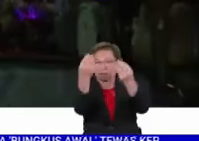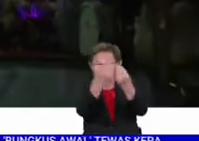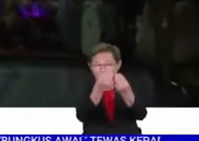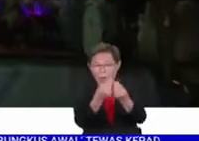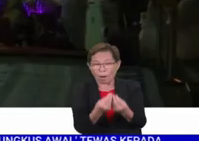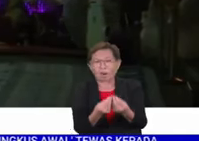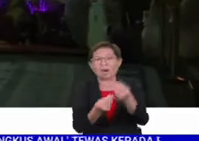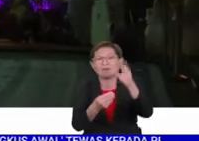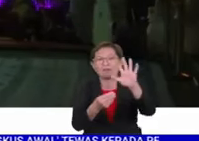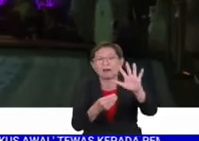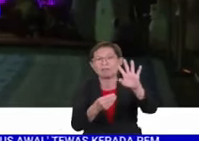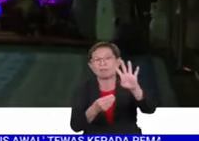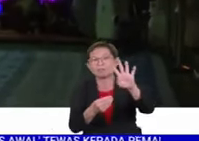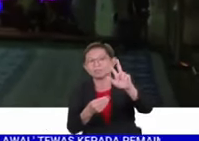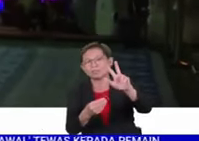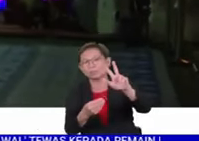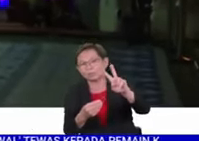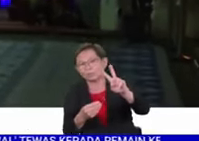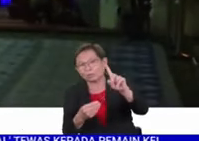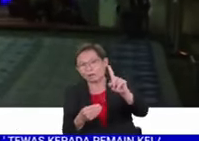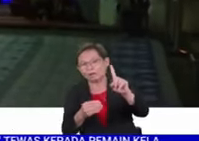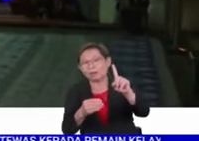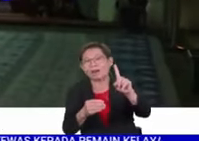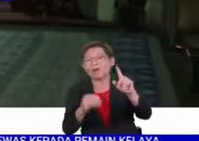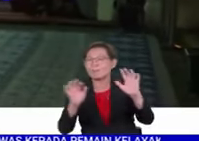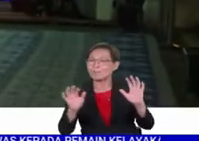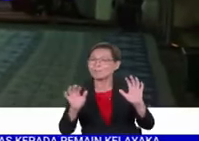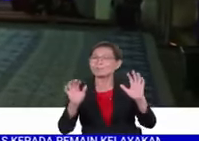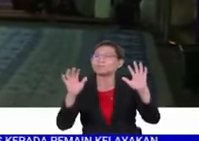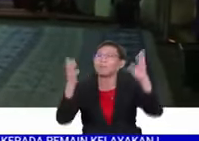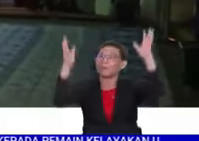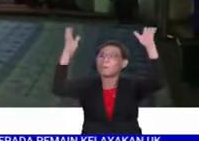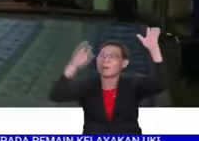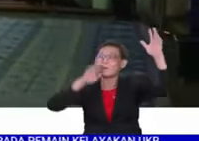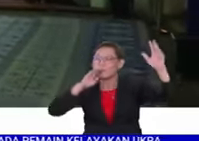detik kemerdekaan dilakukan yang akan disambut oleh